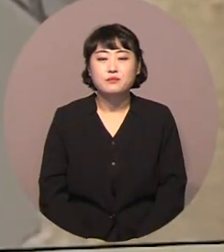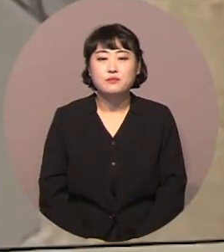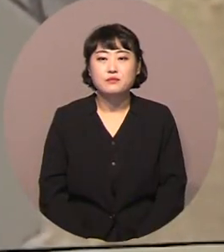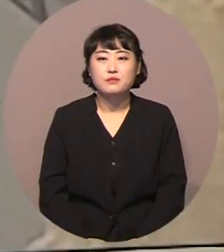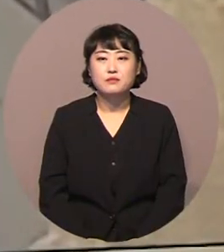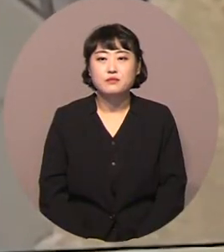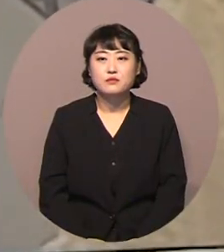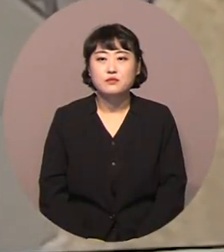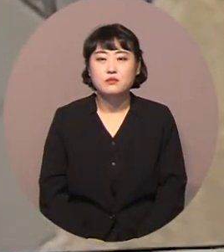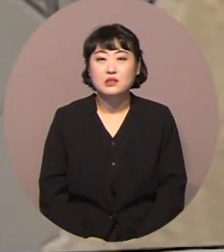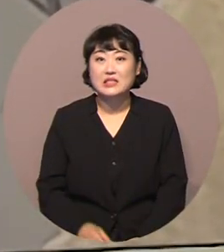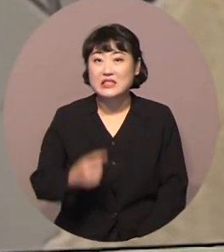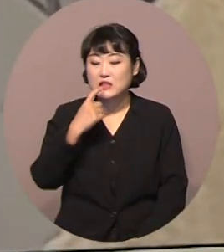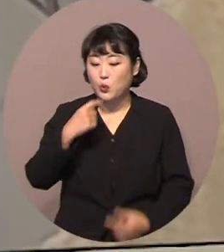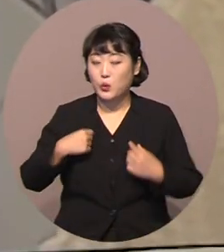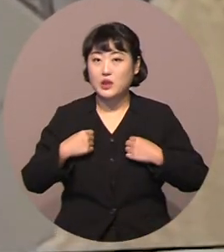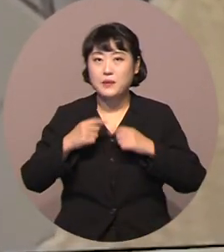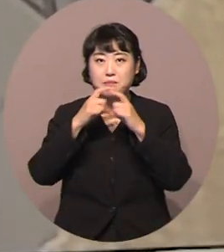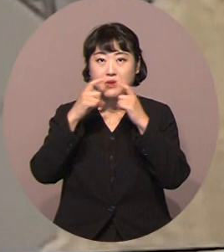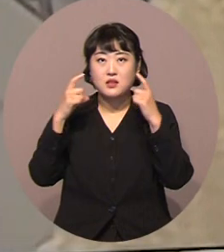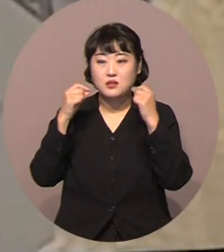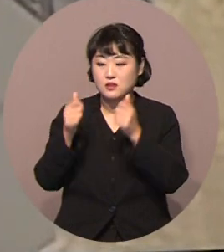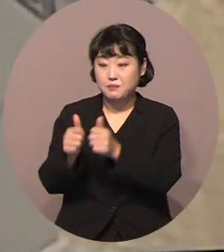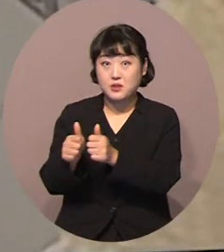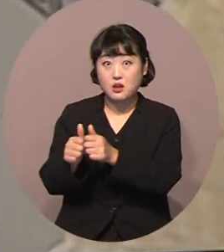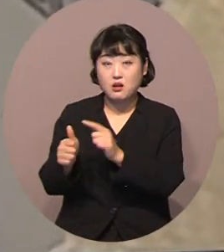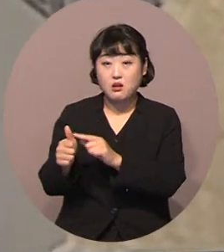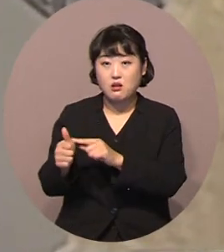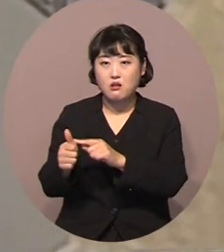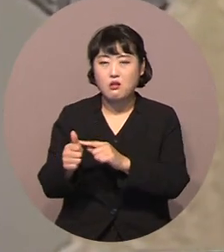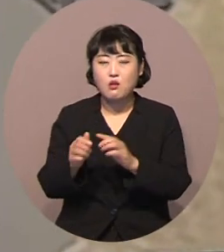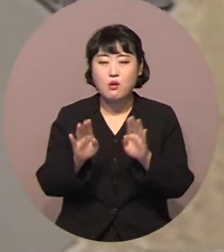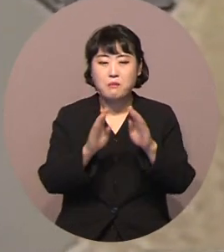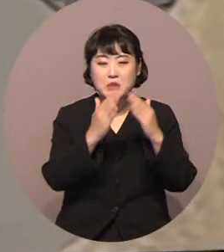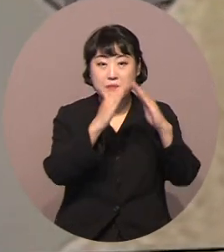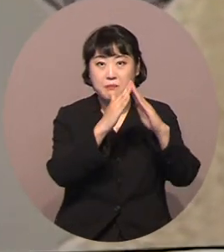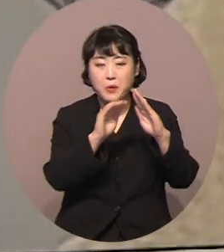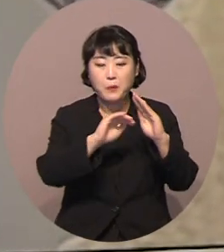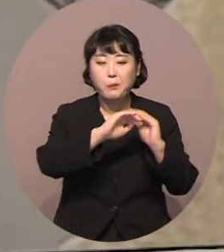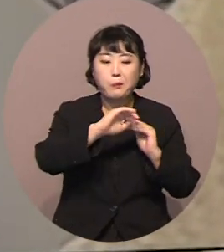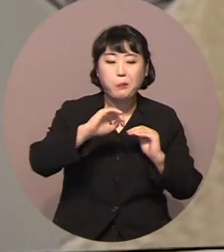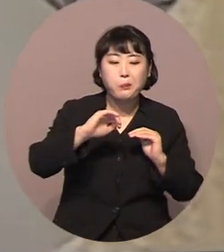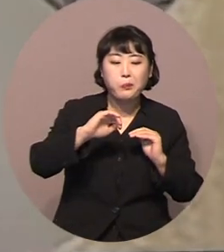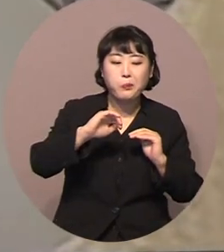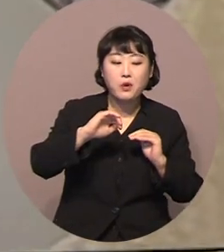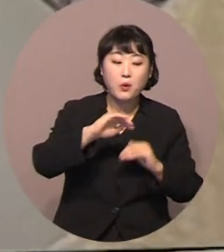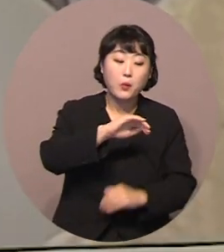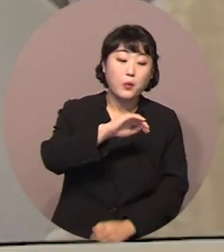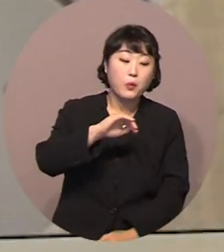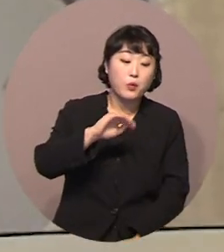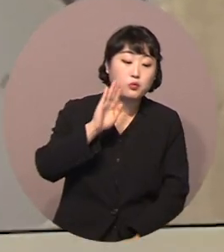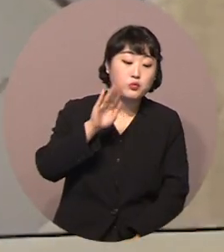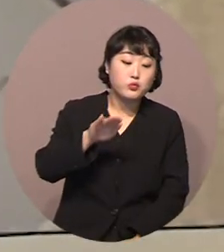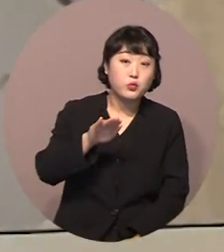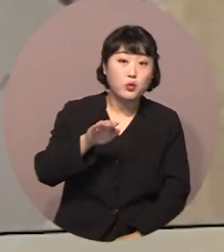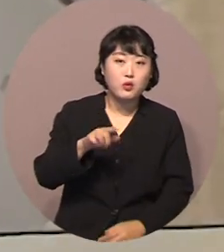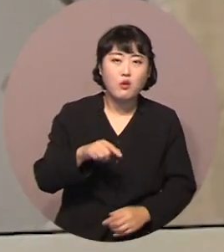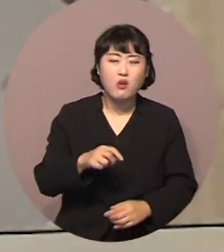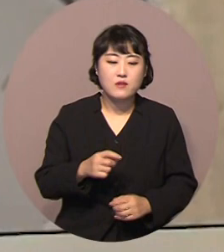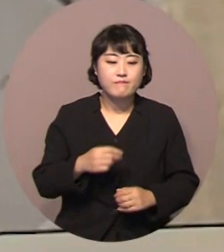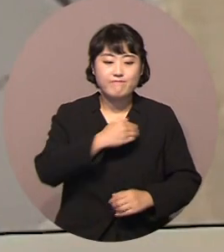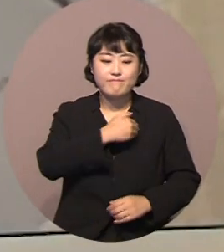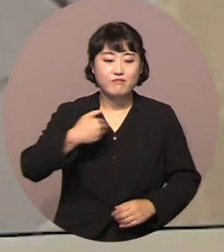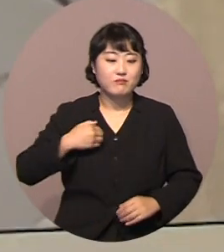주재했습니다 흰색 상위의 마스크를 쓴 남성 원룸 창살 사이로 손을 넣어 창문을 살짝 열어보던 아이의 에어컨